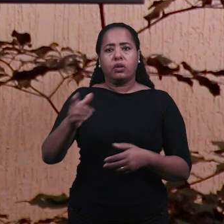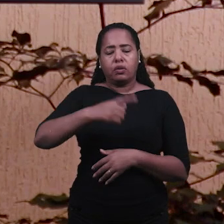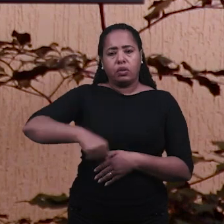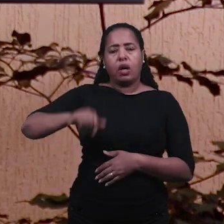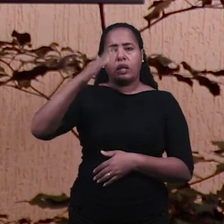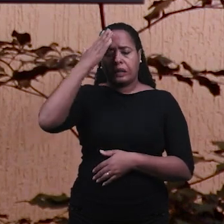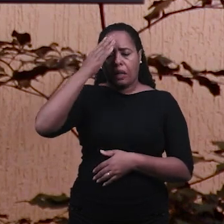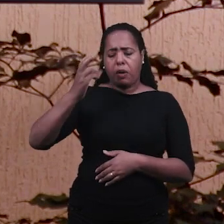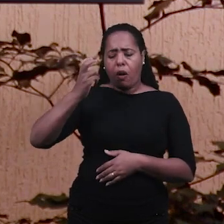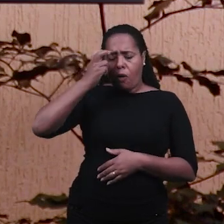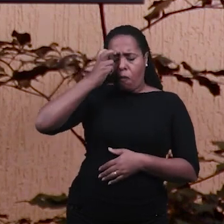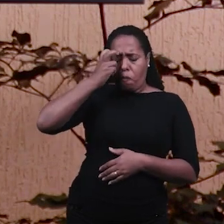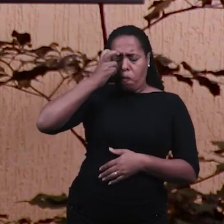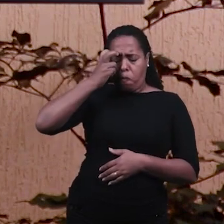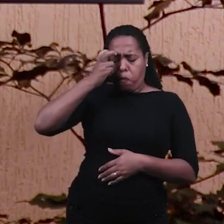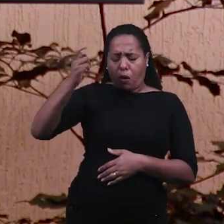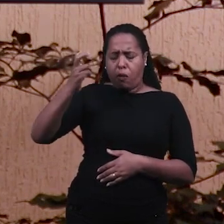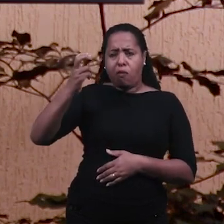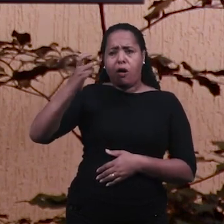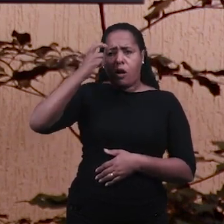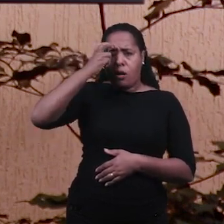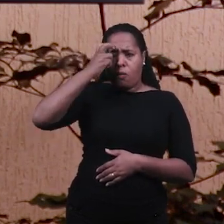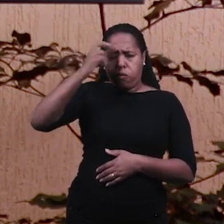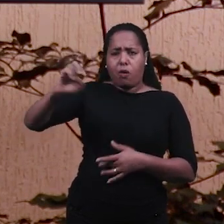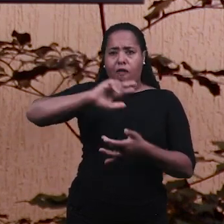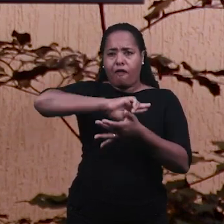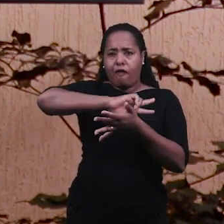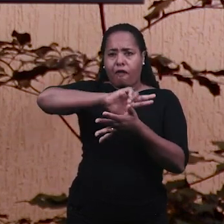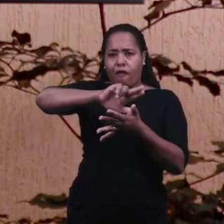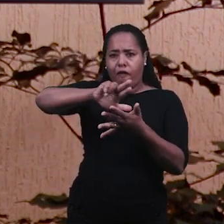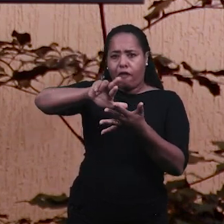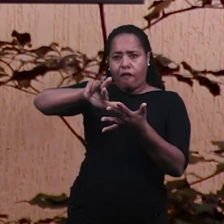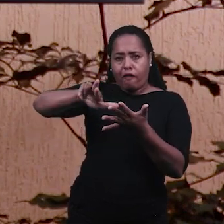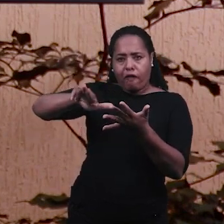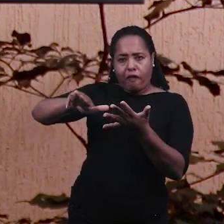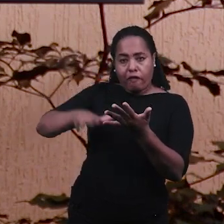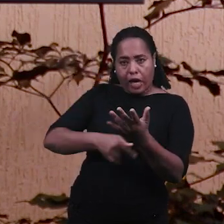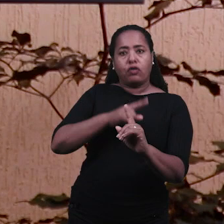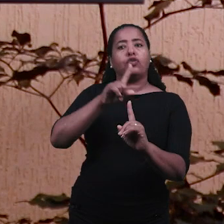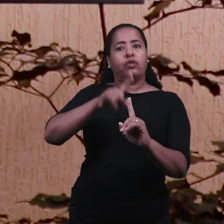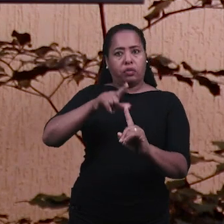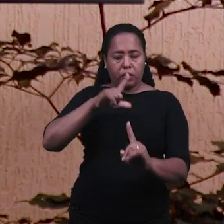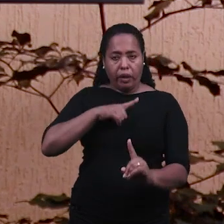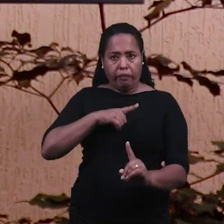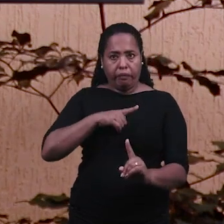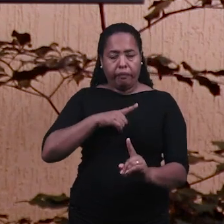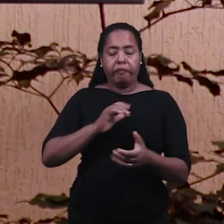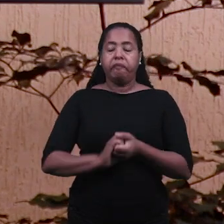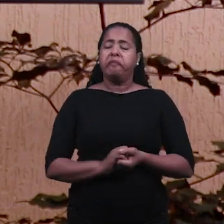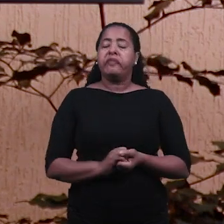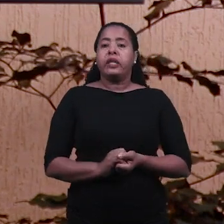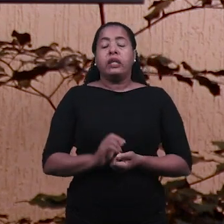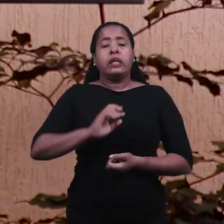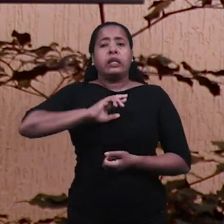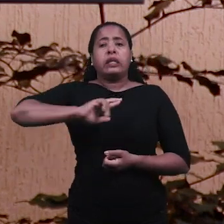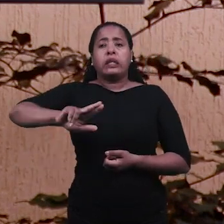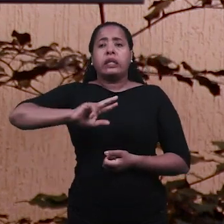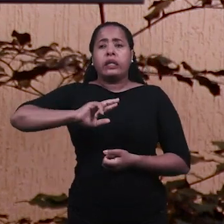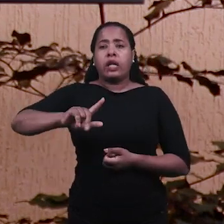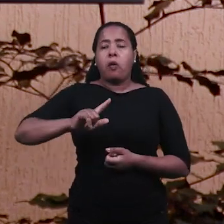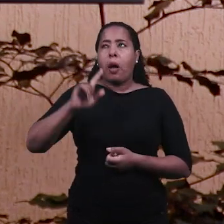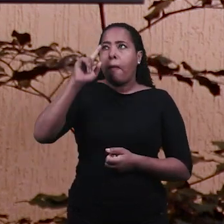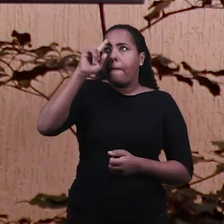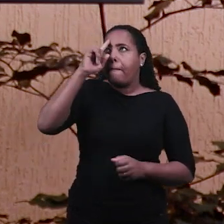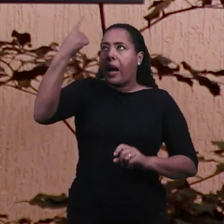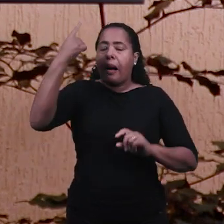savons que l'intelligence, en vérité, on parle des intelligences. Il y a plusieurs parties d'intelligence, types d'intelligence. Ce n'est